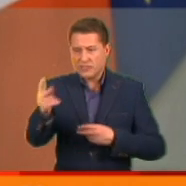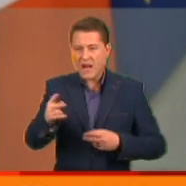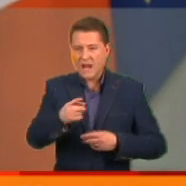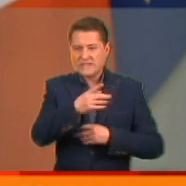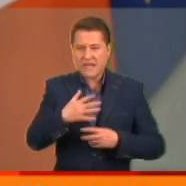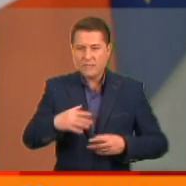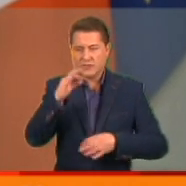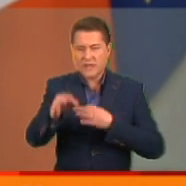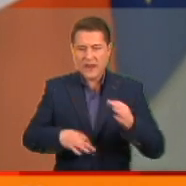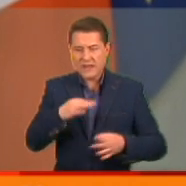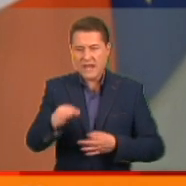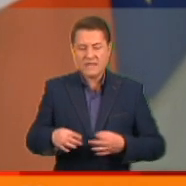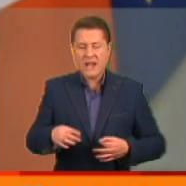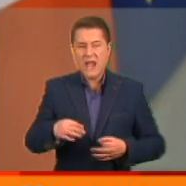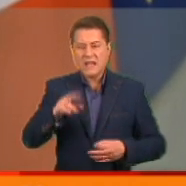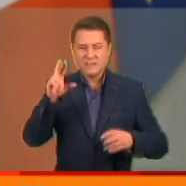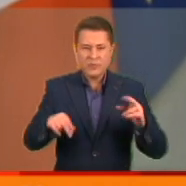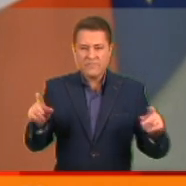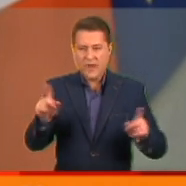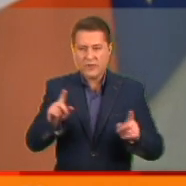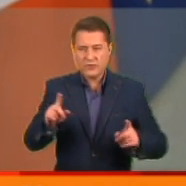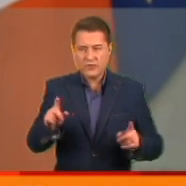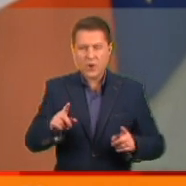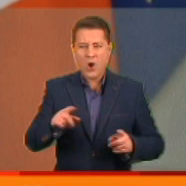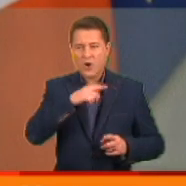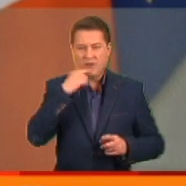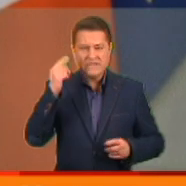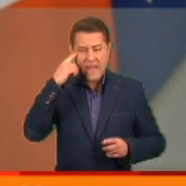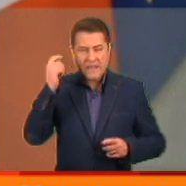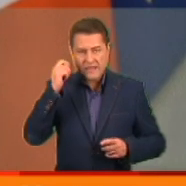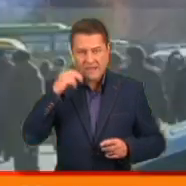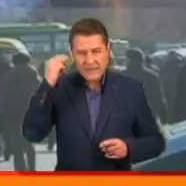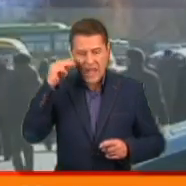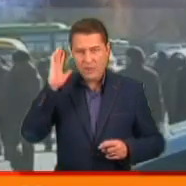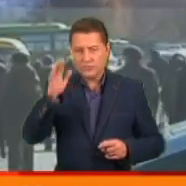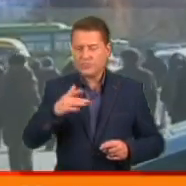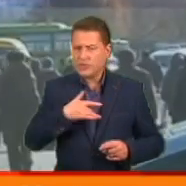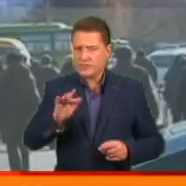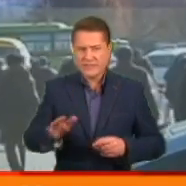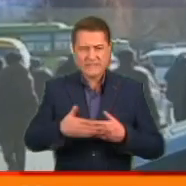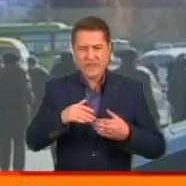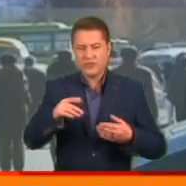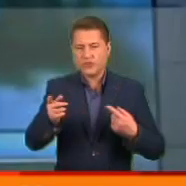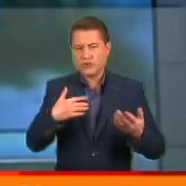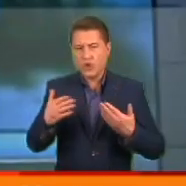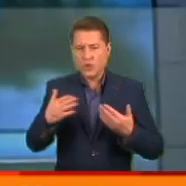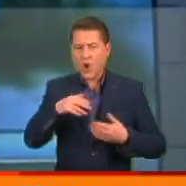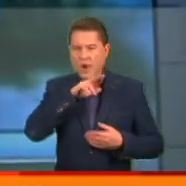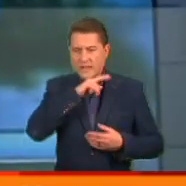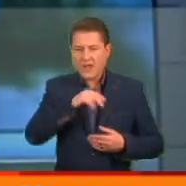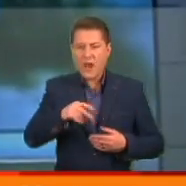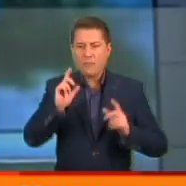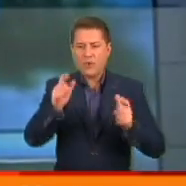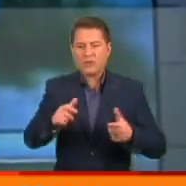Північною Кореєю. Я сподіваюся, що Росія та Китай удадуться до найжорсткіших санкцій щодо КНДР. Росія погодилася